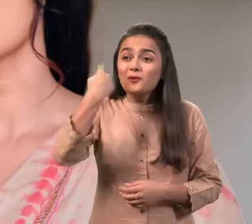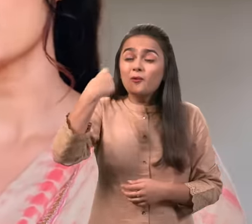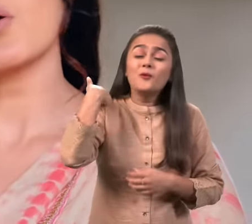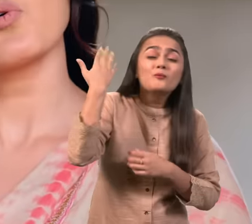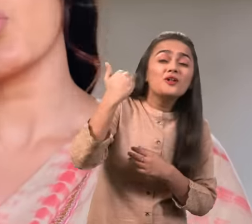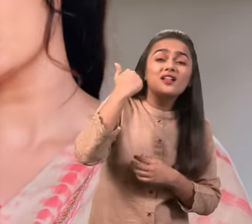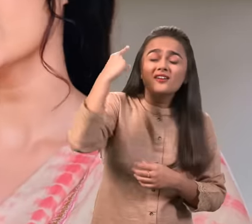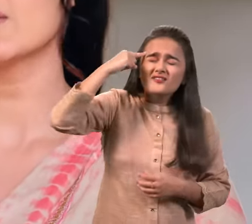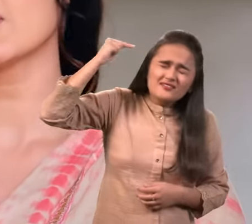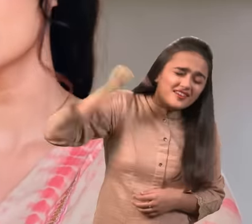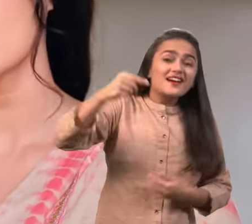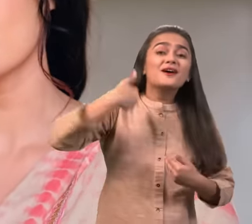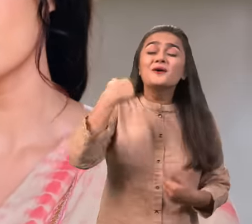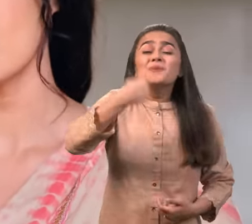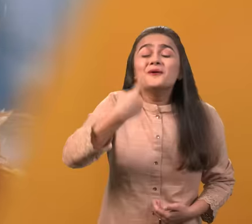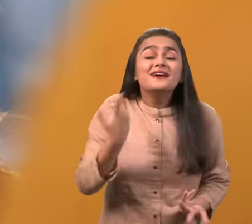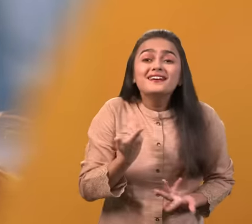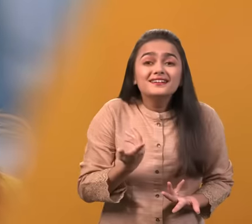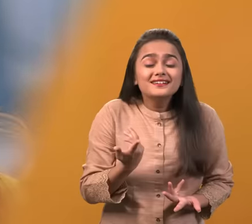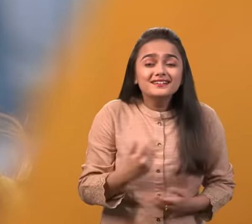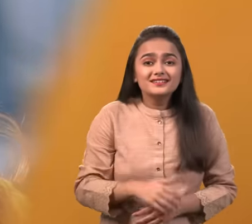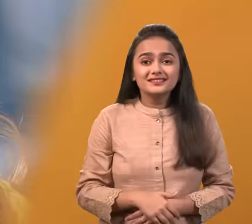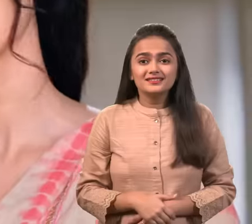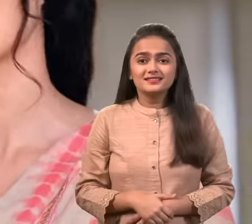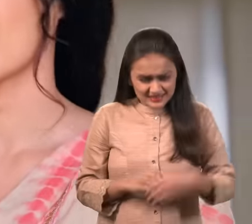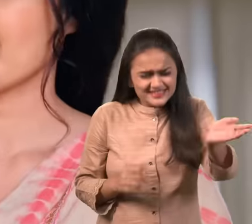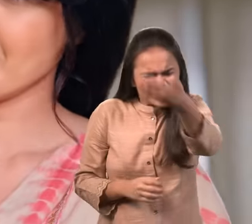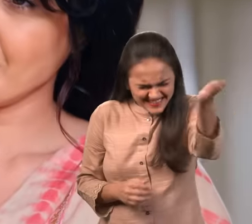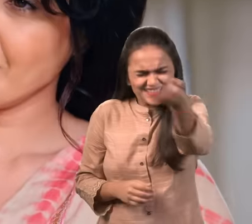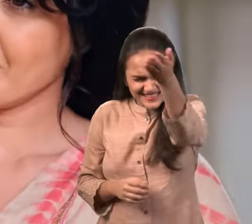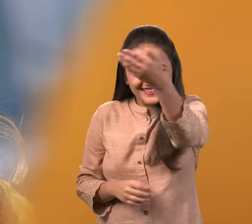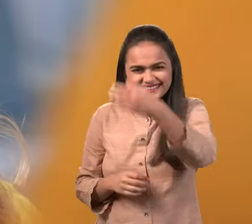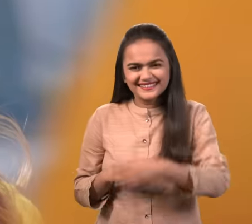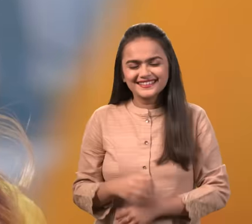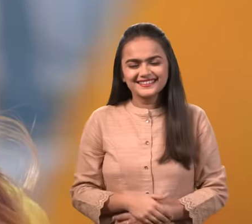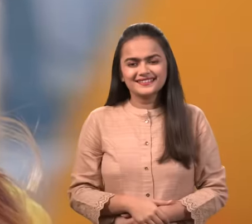प्यारी सी सासू माँ को कौन याद कर रही है इतनी बुरी तरह। जा जा।